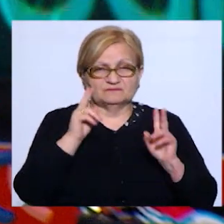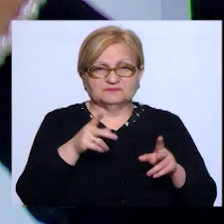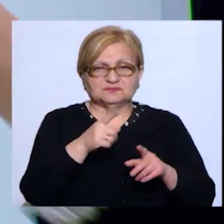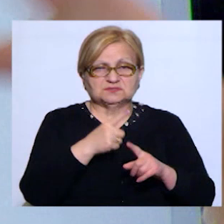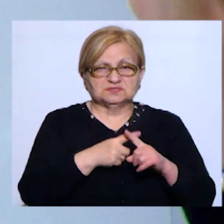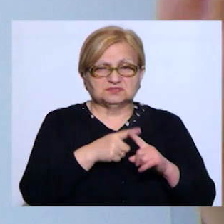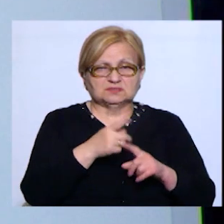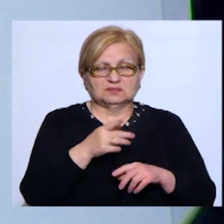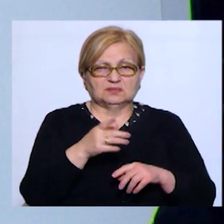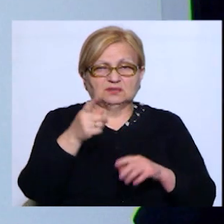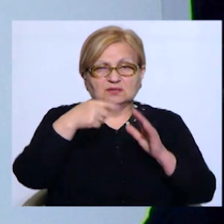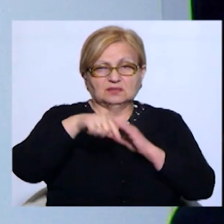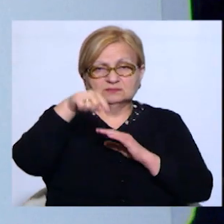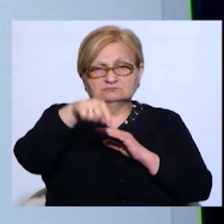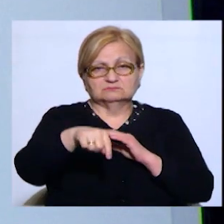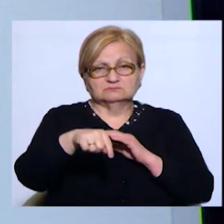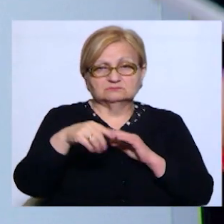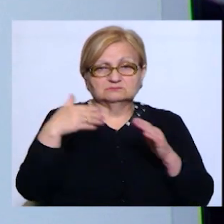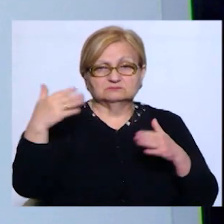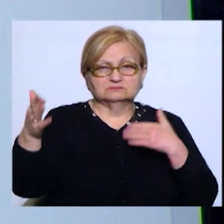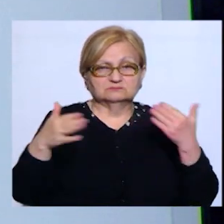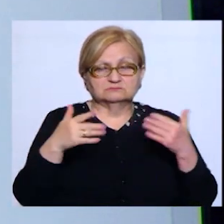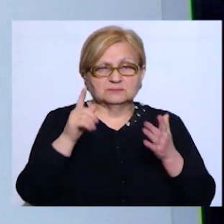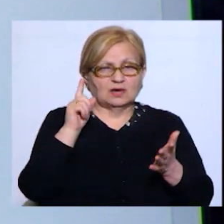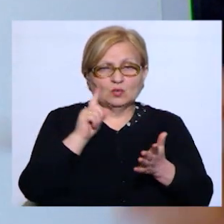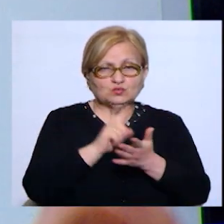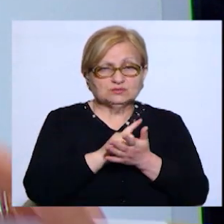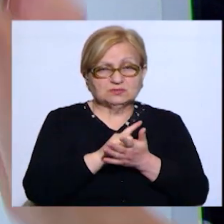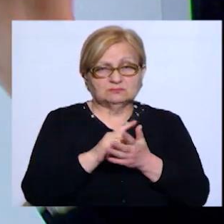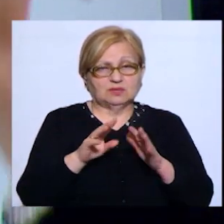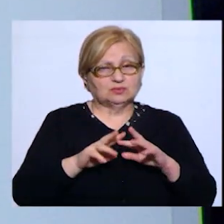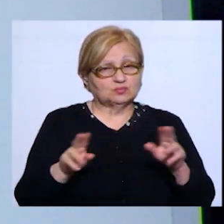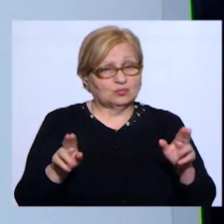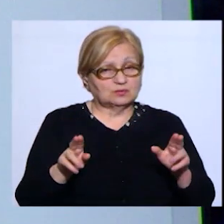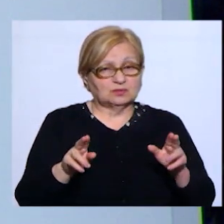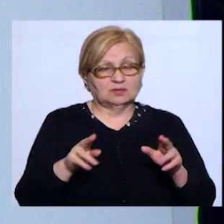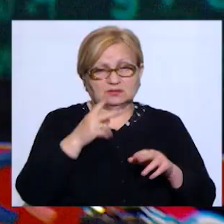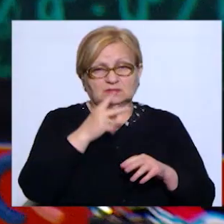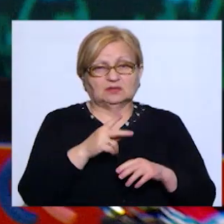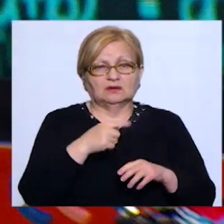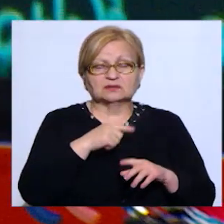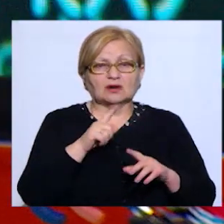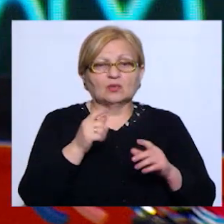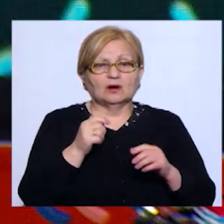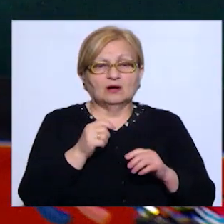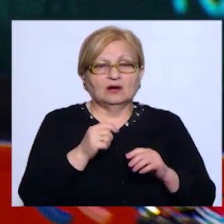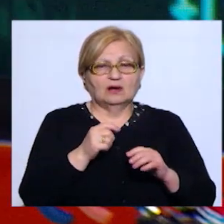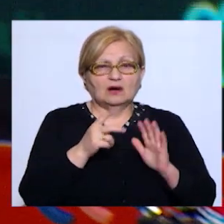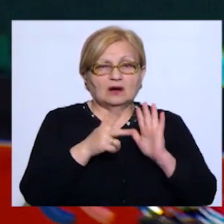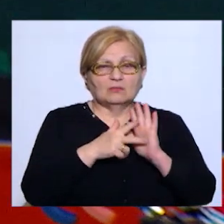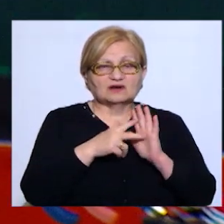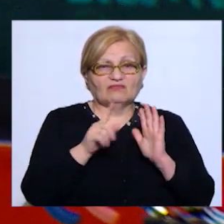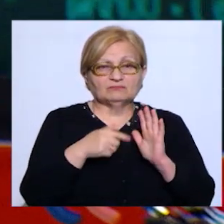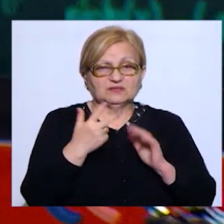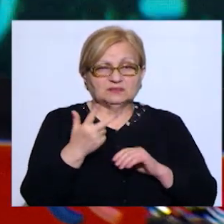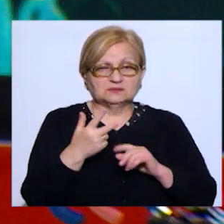რადგან ოთხკუთხედში არის წრე ჩახაზული, მოპირდაპირე გვერდების ჯამი აუცილებლად ტოლია. ესე იგი, ნახეთ, რა უნდა მივიღო, რომ